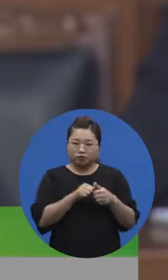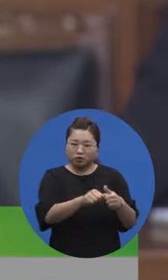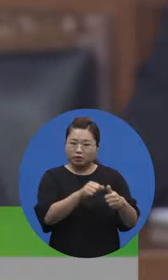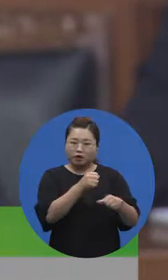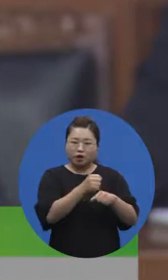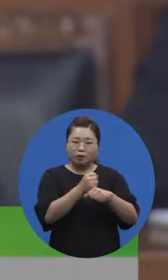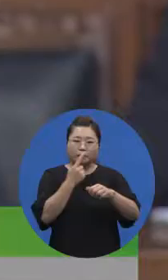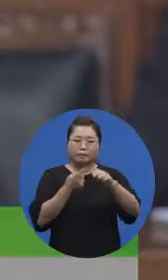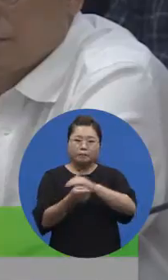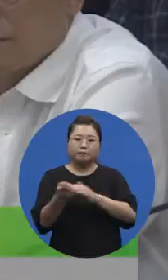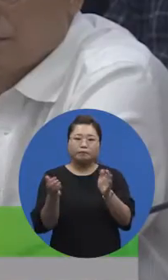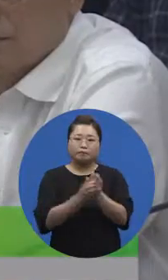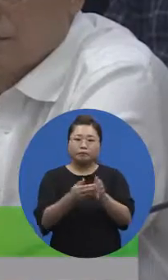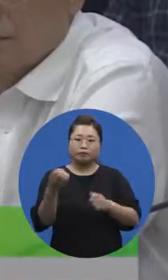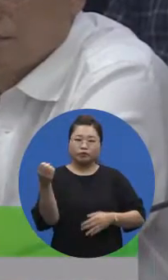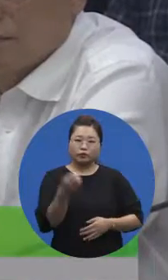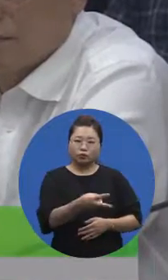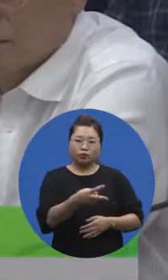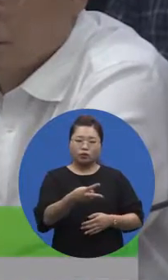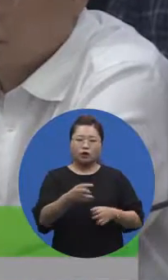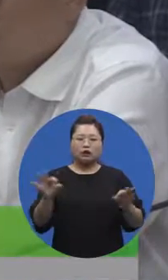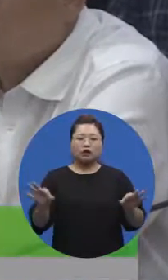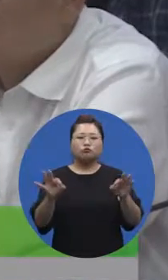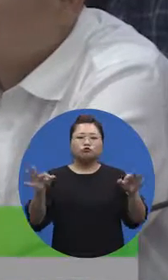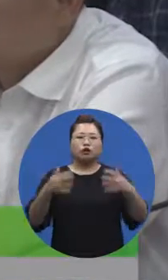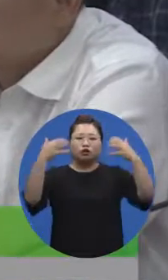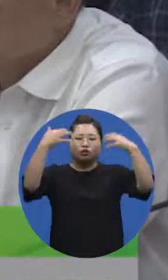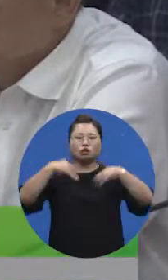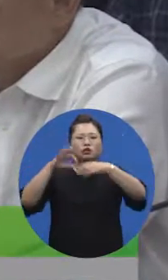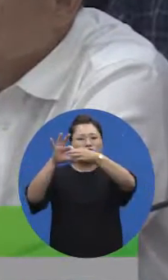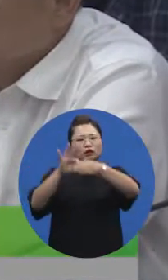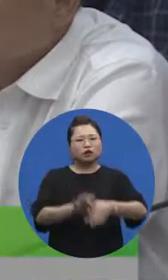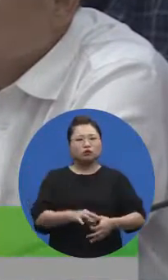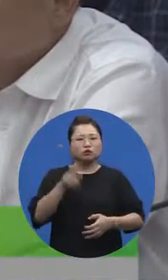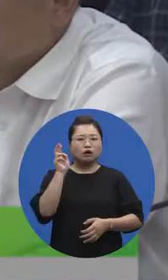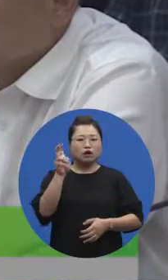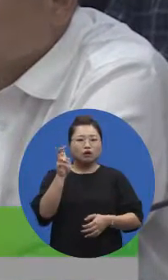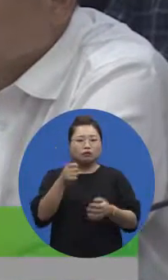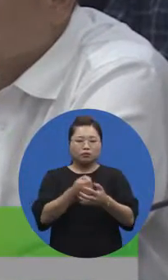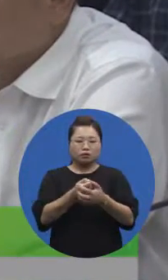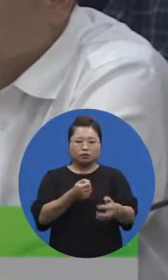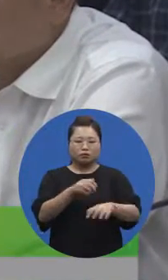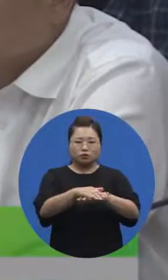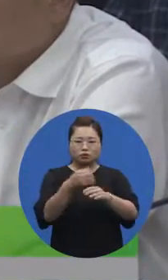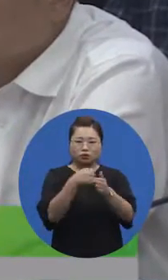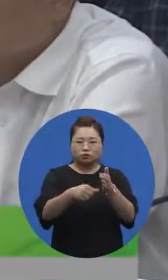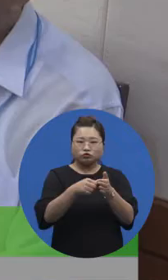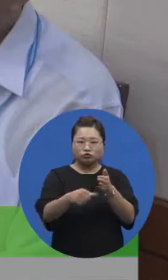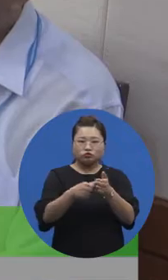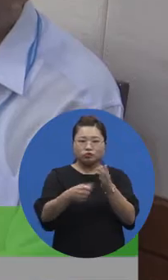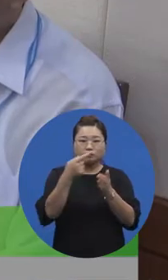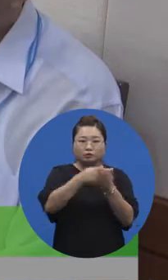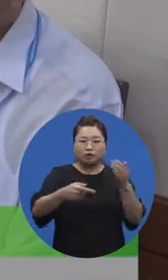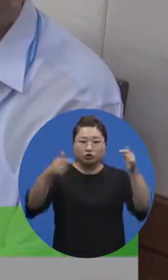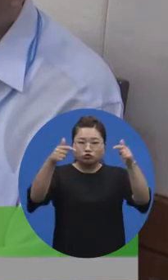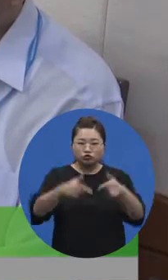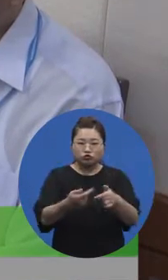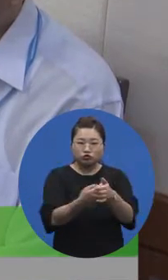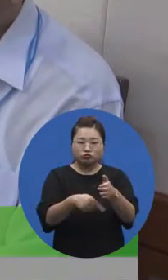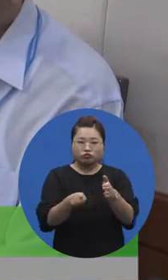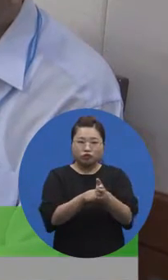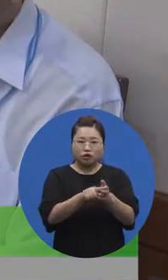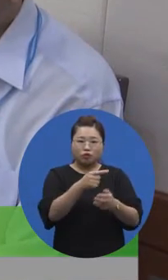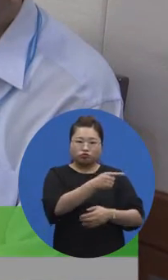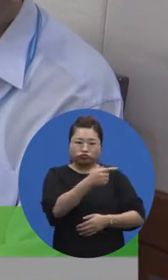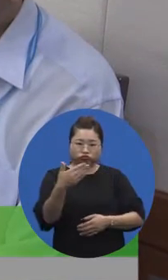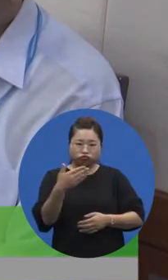협의하라고 주문했습니다. 또 당분간 폭염이 이어질 것으로 보이는 만큼 농작물 피해 최소화를 위해